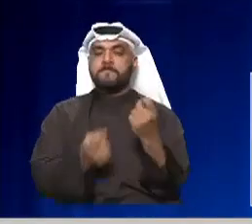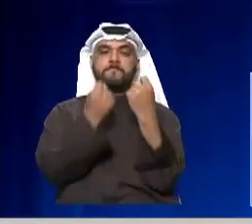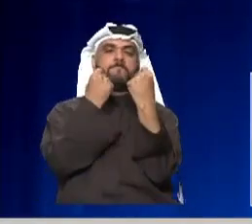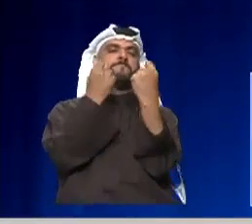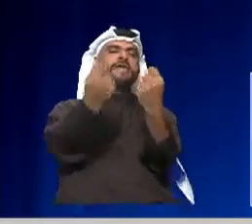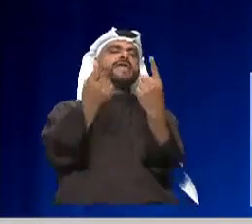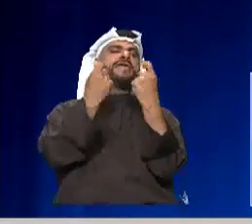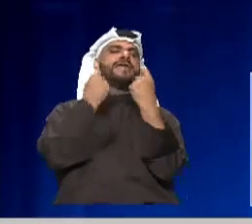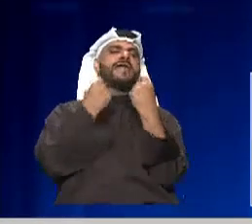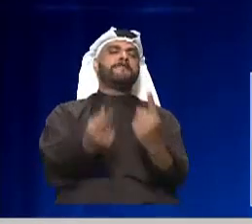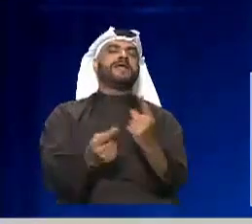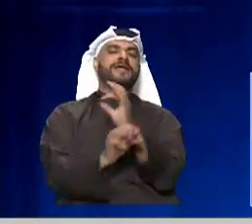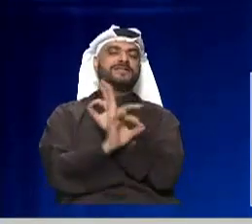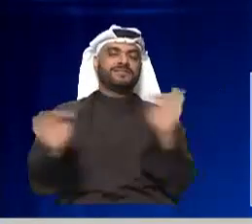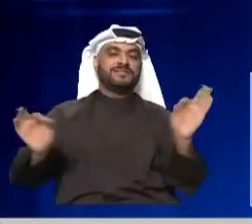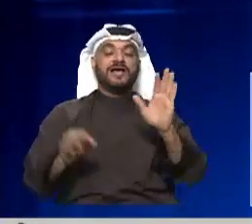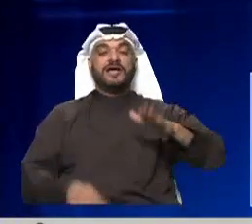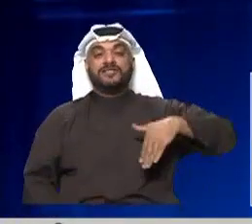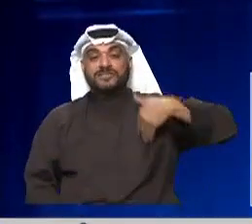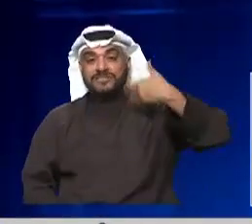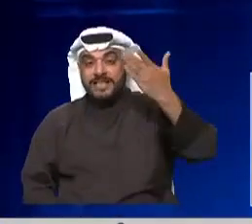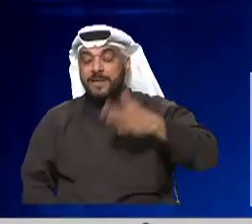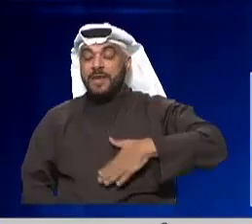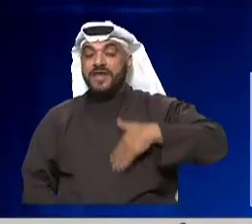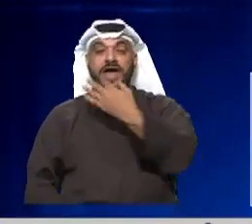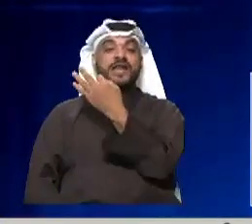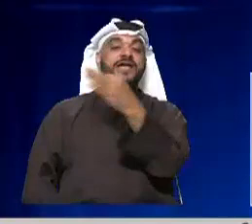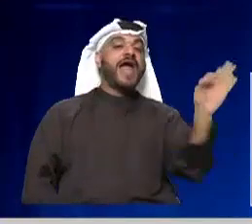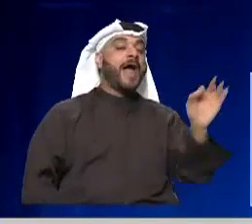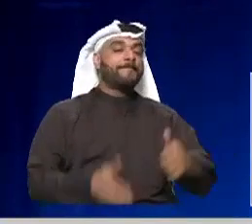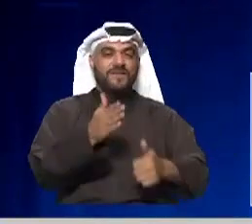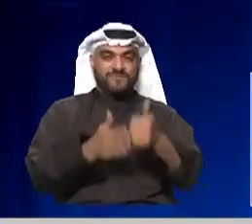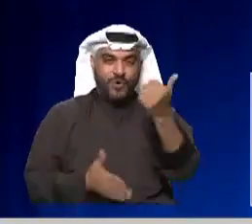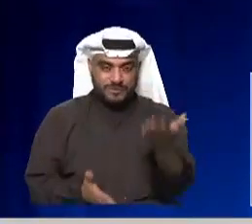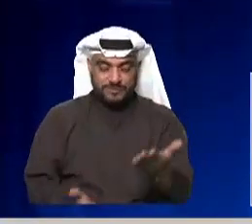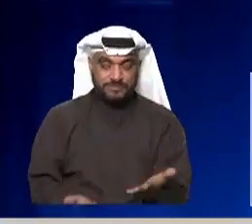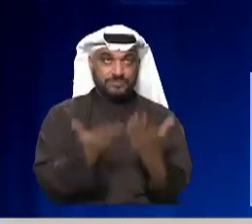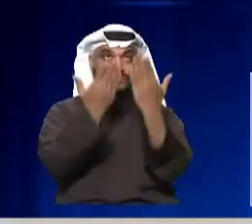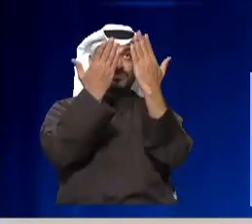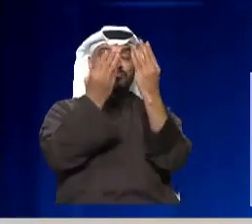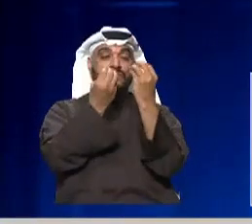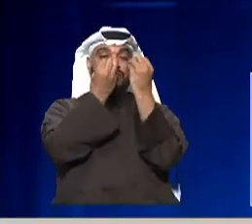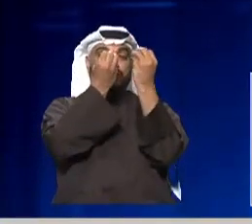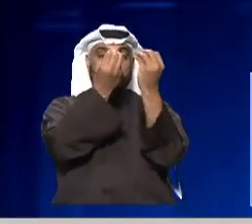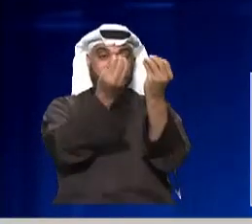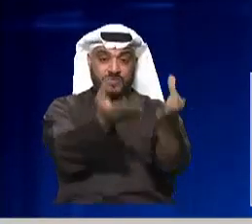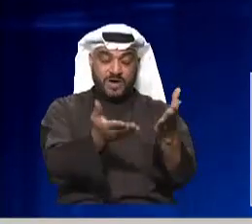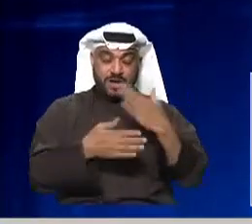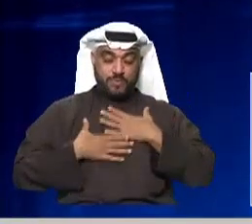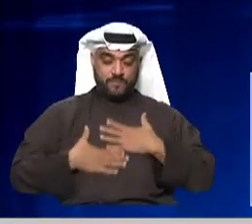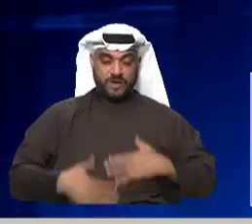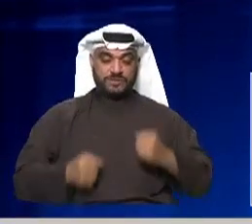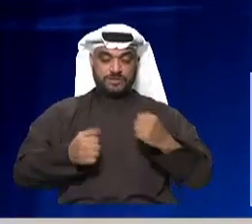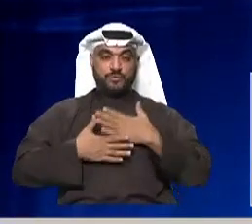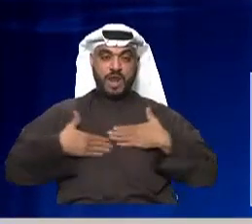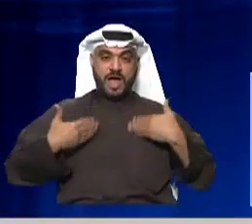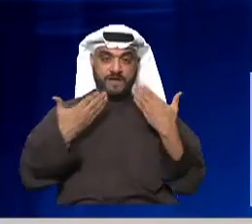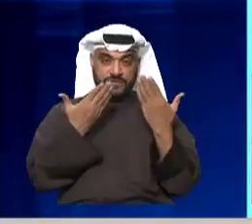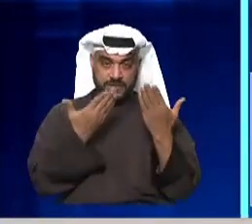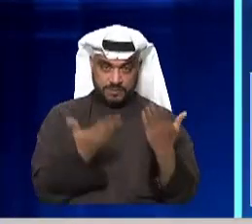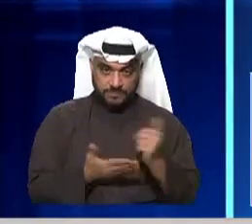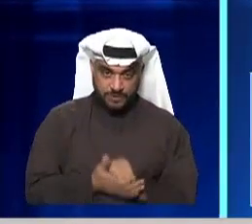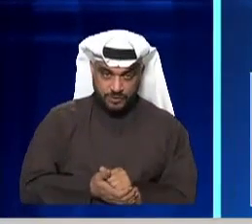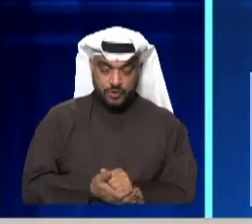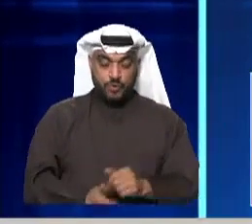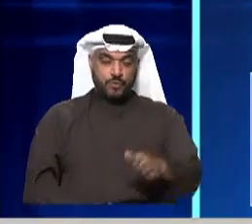لتحقيقه اهدافها النبيله والمنشوده سائلا سمو المولى تعالى ان يديم على فخامتهم وفرض الصحه والعافيه